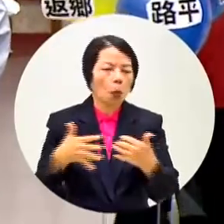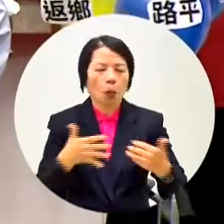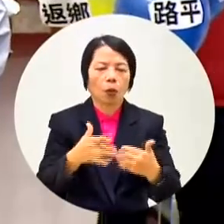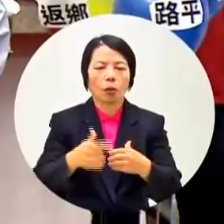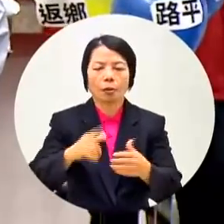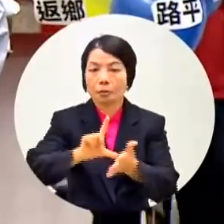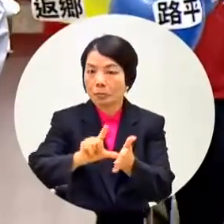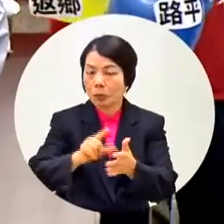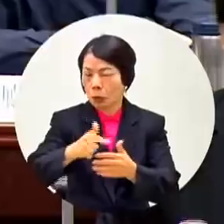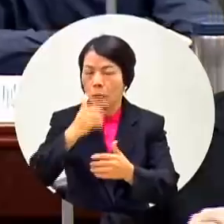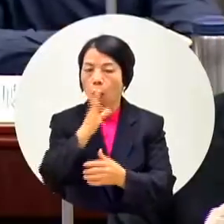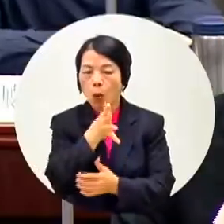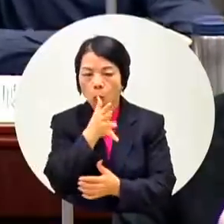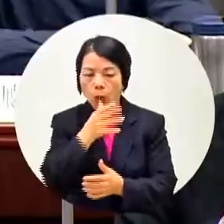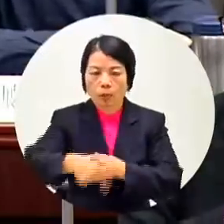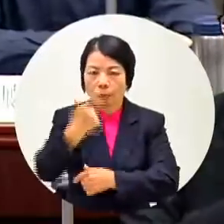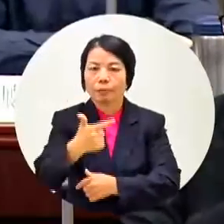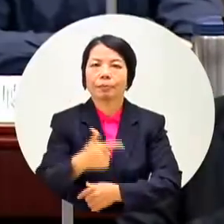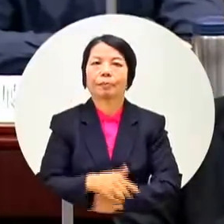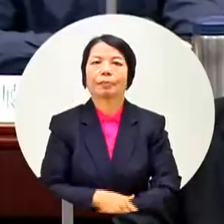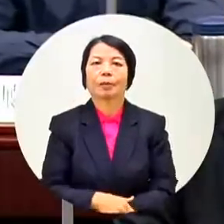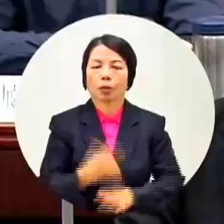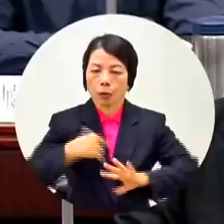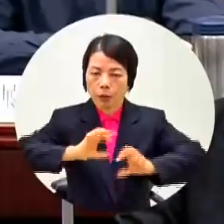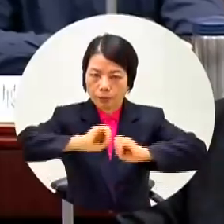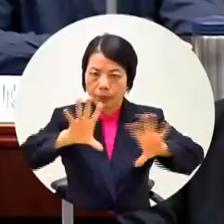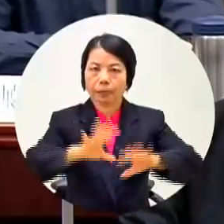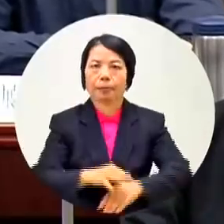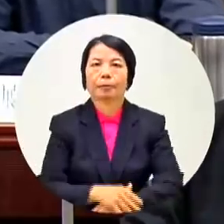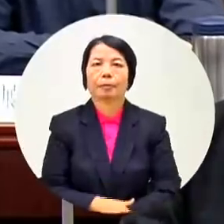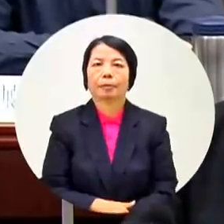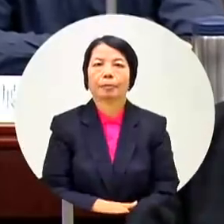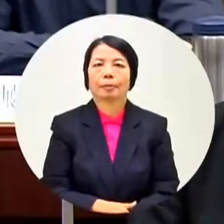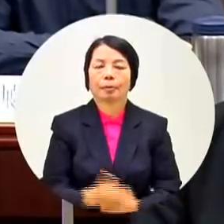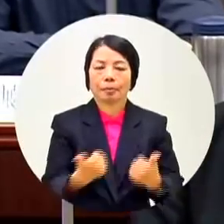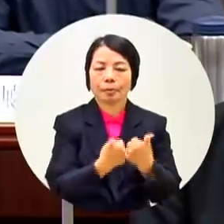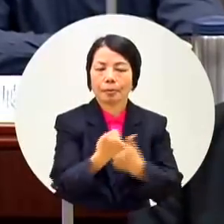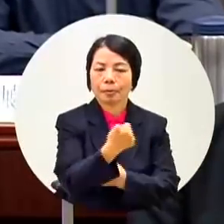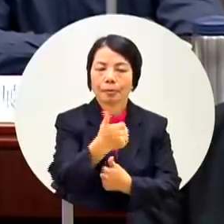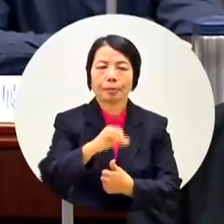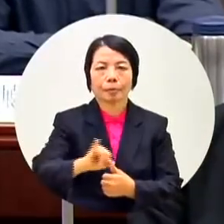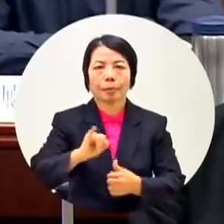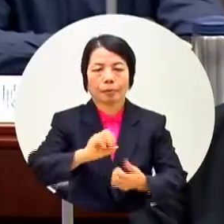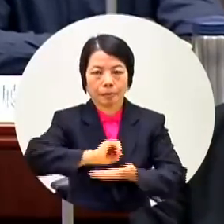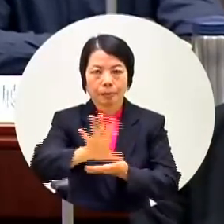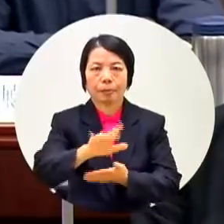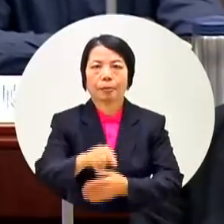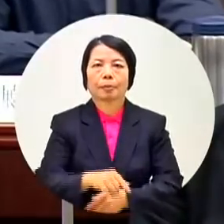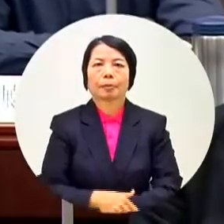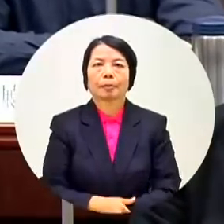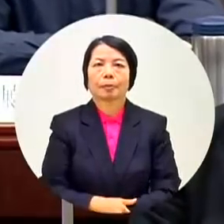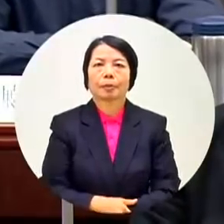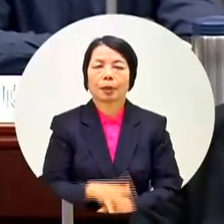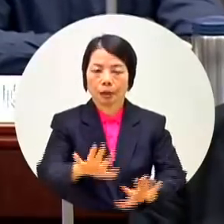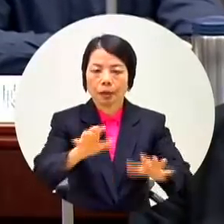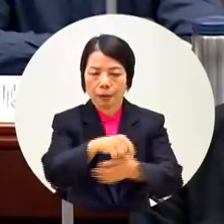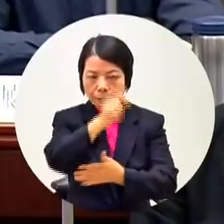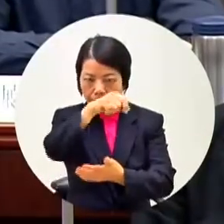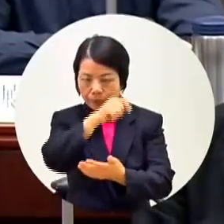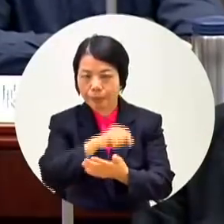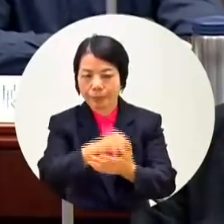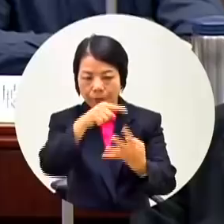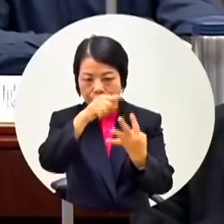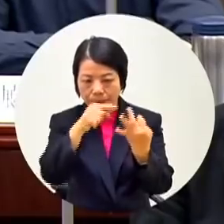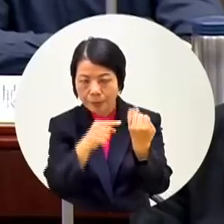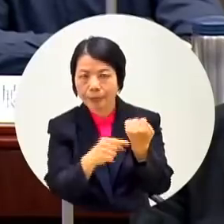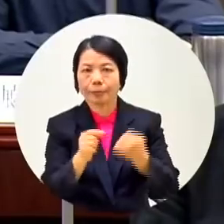哈，我跟各位党团报告，跟各位议会女士先生报告，这上面所写的。 你刚刚对起做会搞，做袂搞。